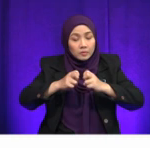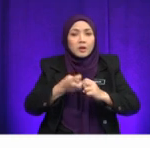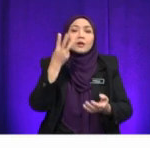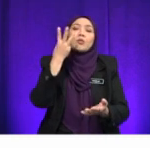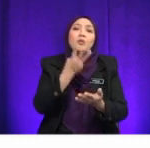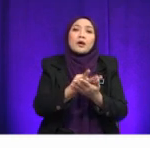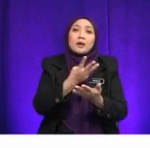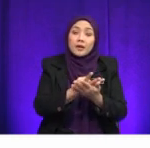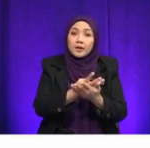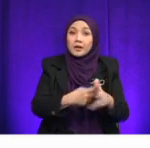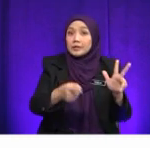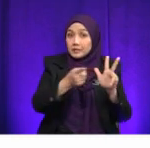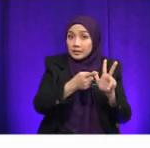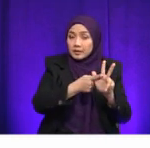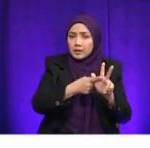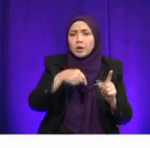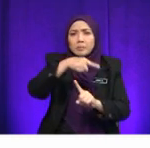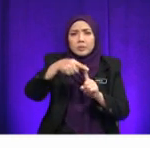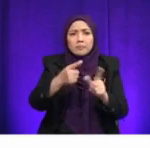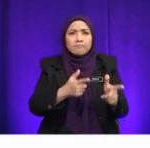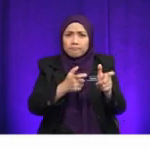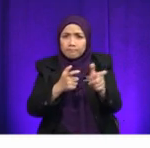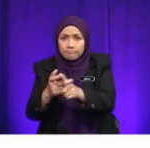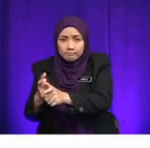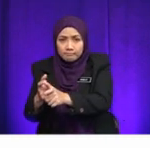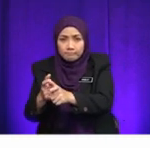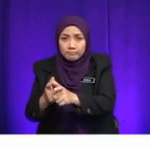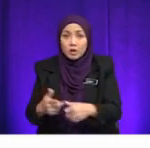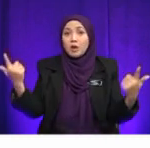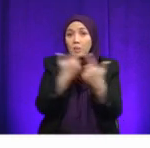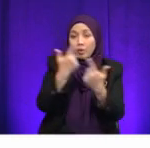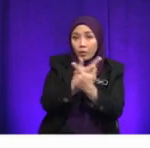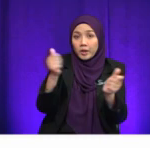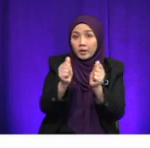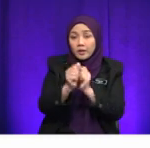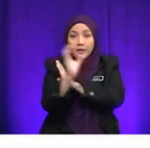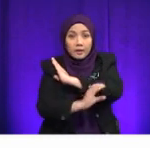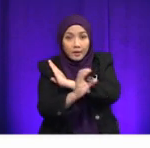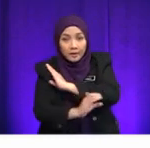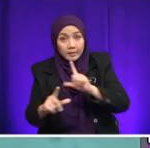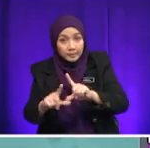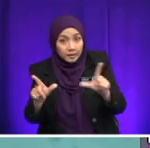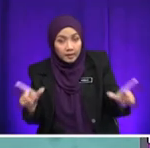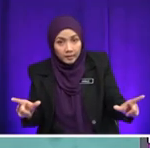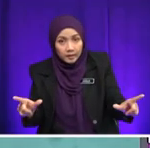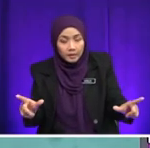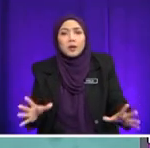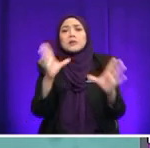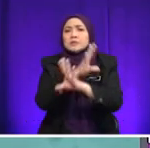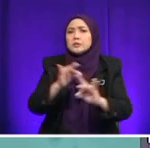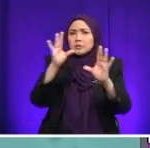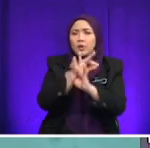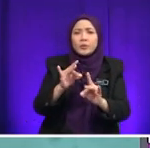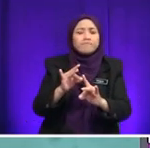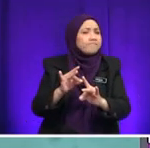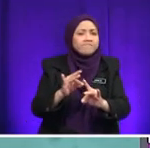itu ialah dan tentulah bila perang Oke kesan perang dunia Ini sebenarnya telah mencerdaskan kepada ekonomi itu sendiri dan Serawak terjajah